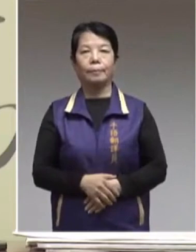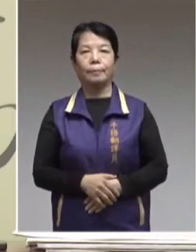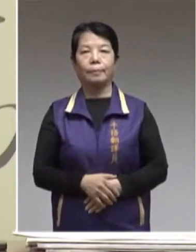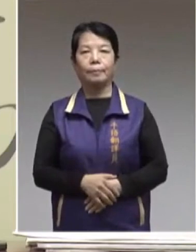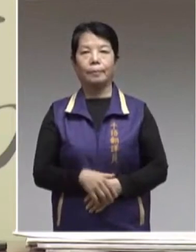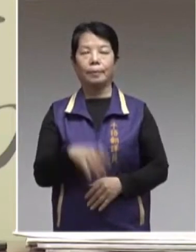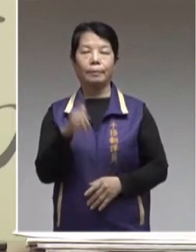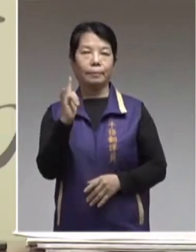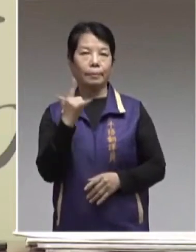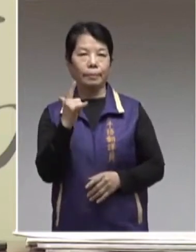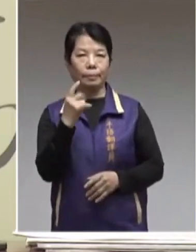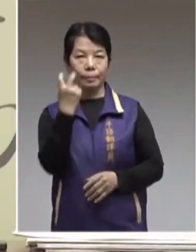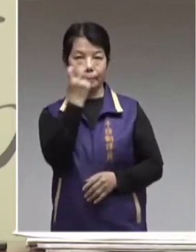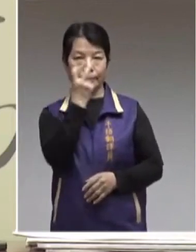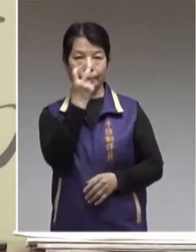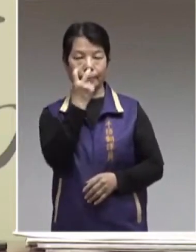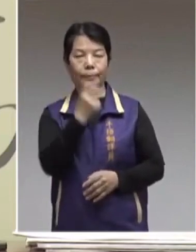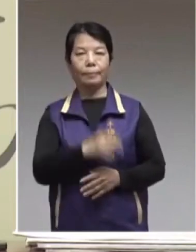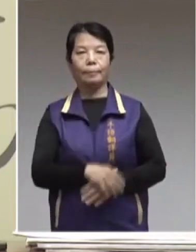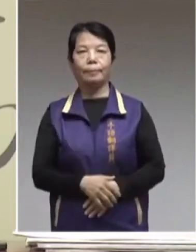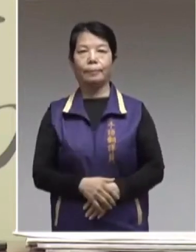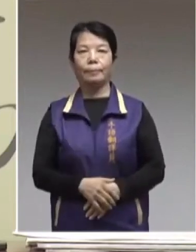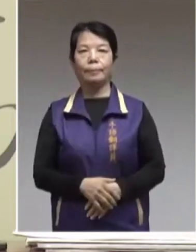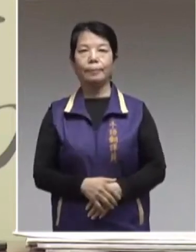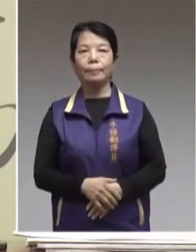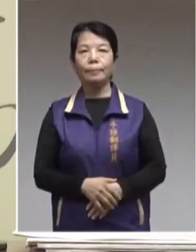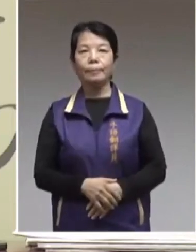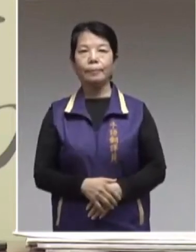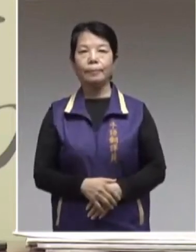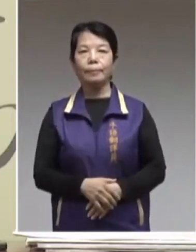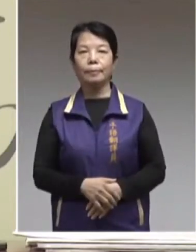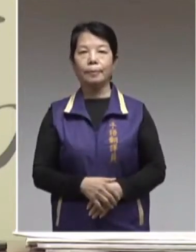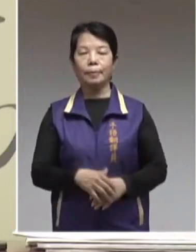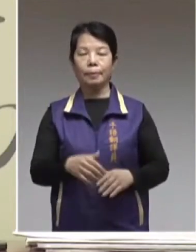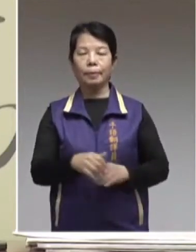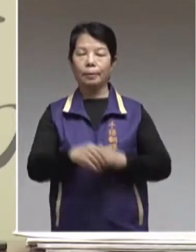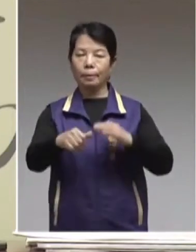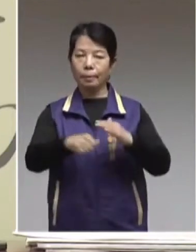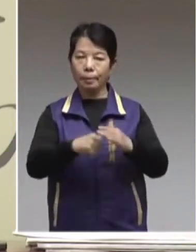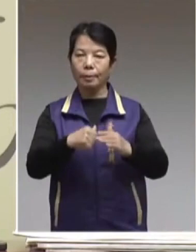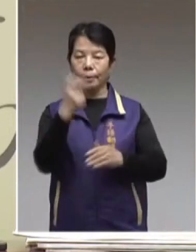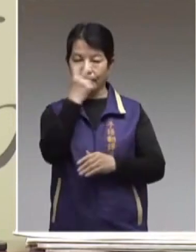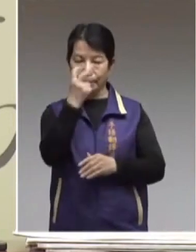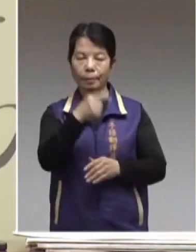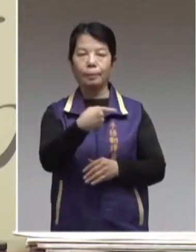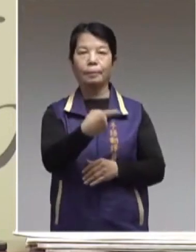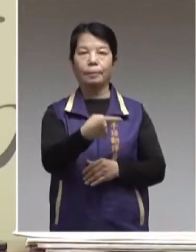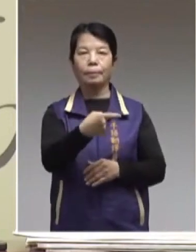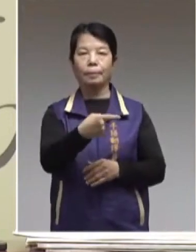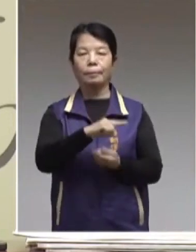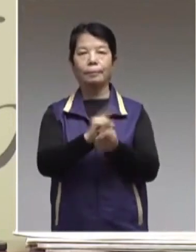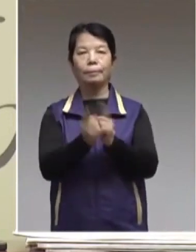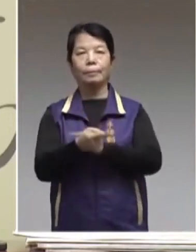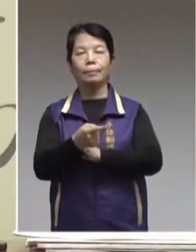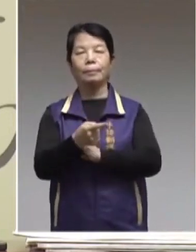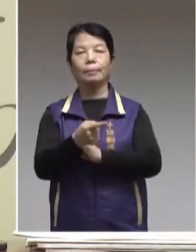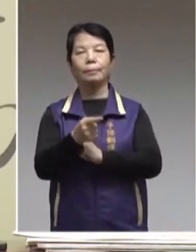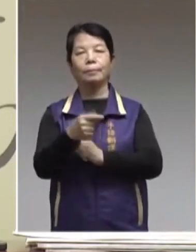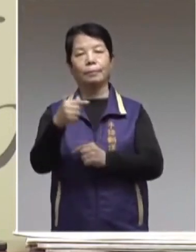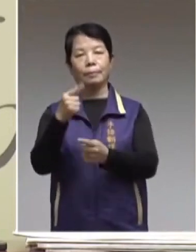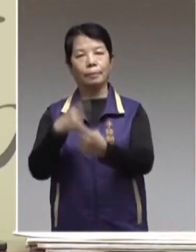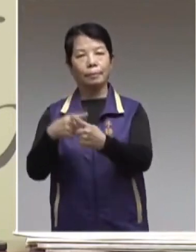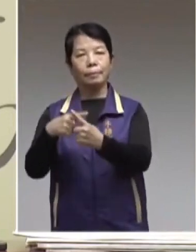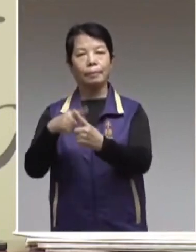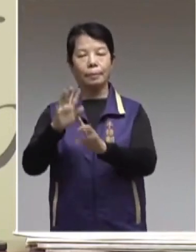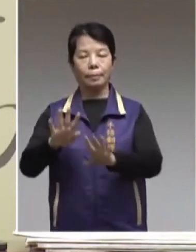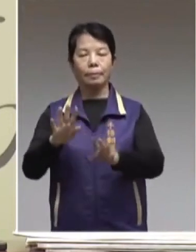采这个进来前的这个采检是阴性啊，然后转成阳性啊，总共有